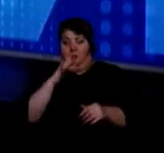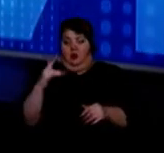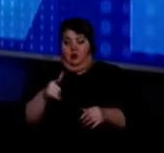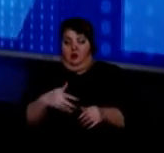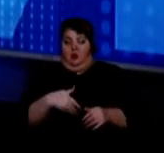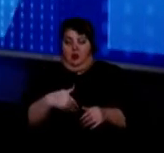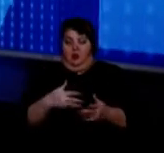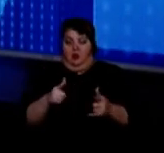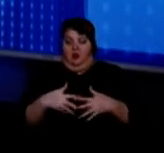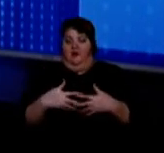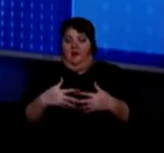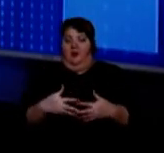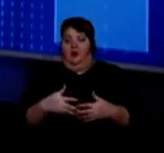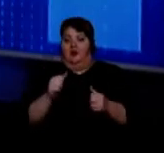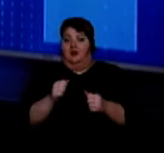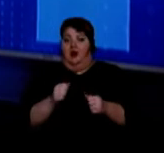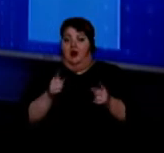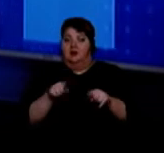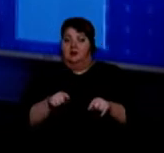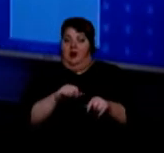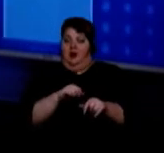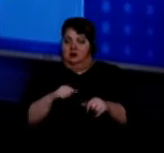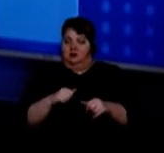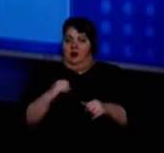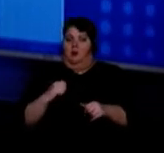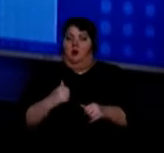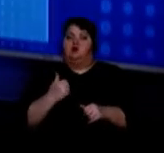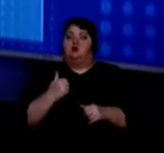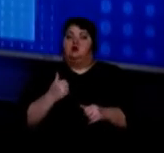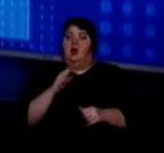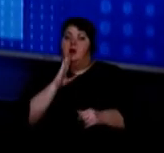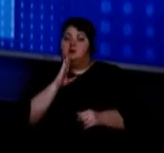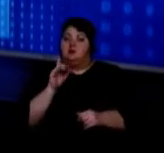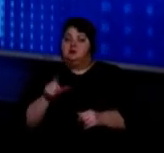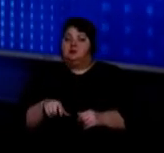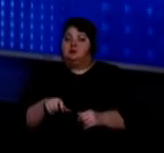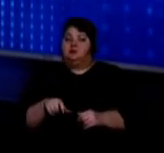що їсти, і ти вагітна, а що ти самодостатня, і